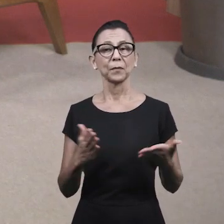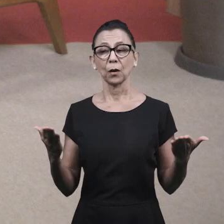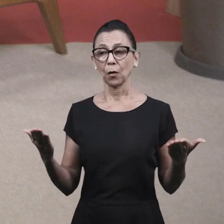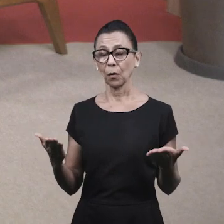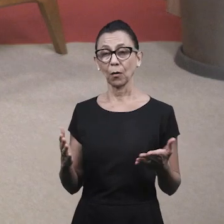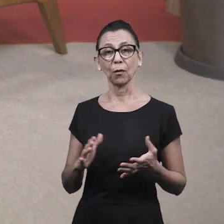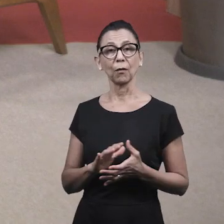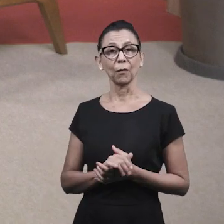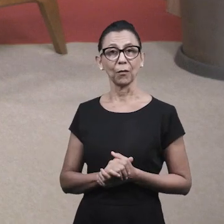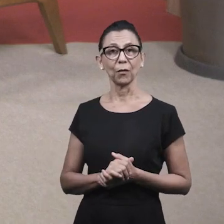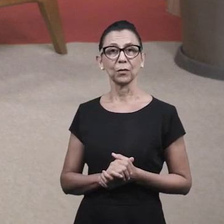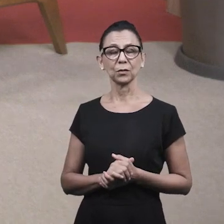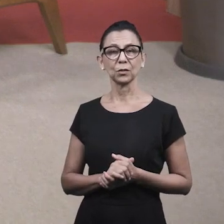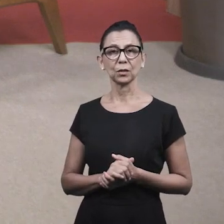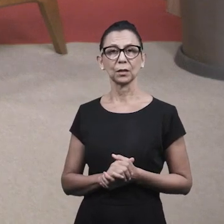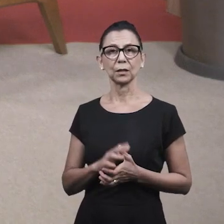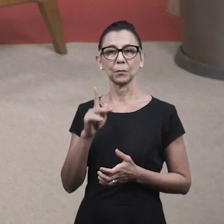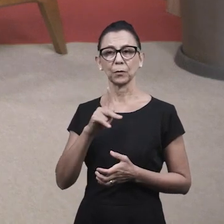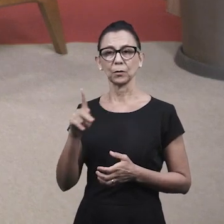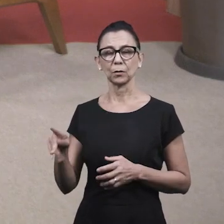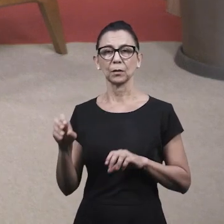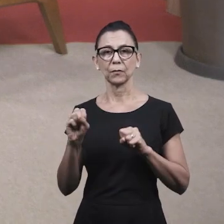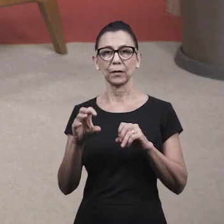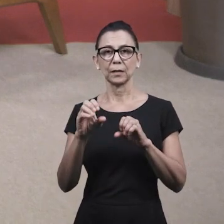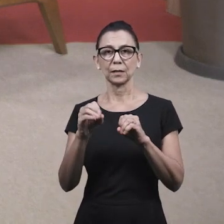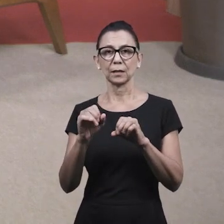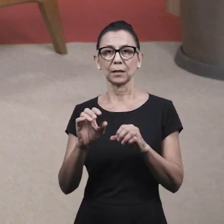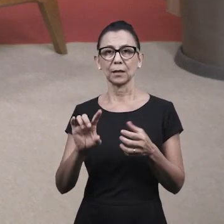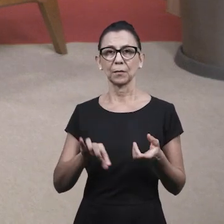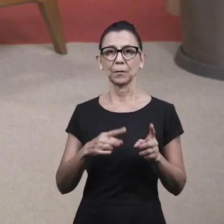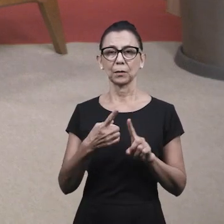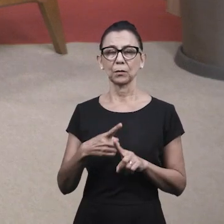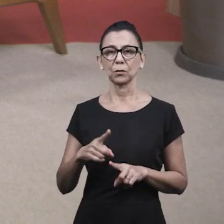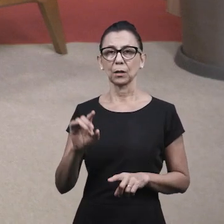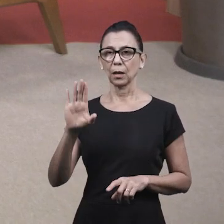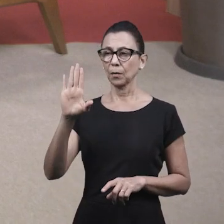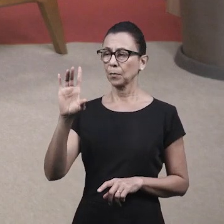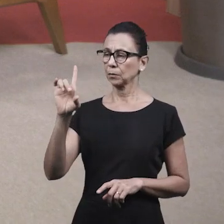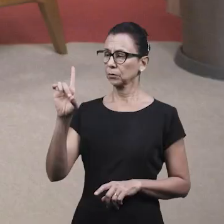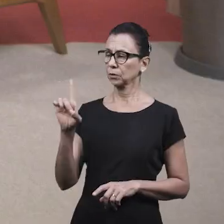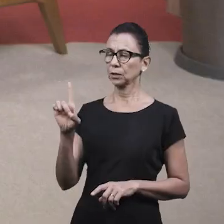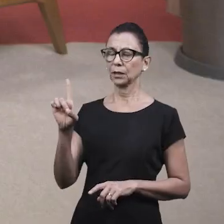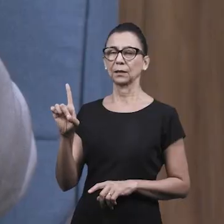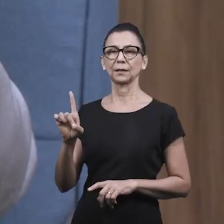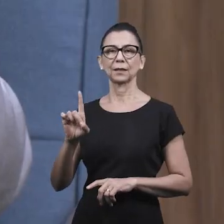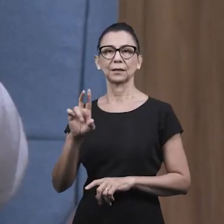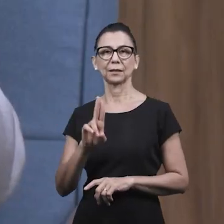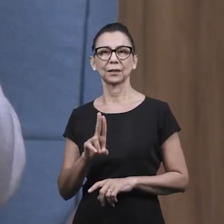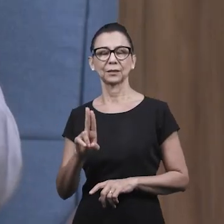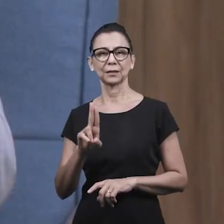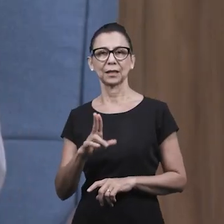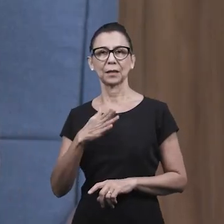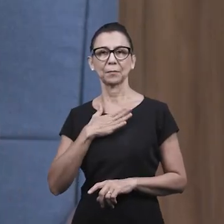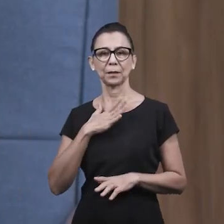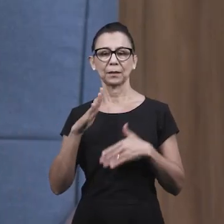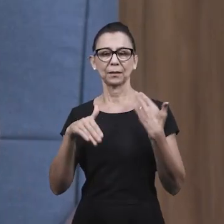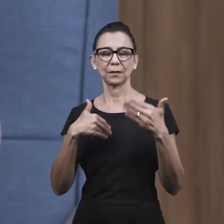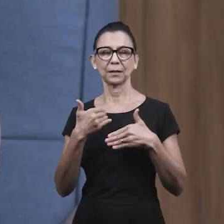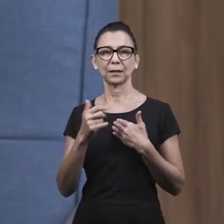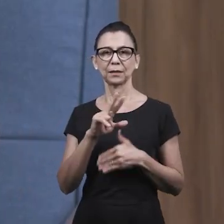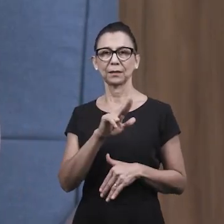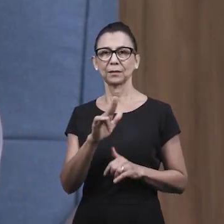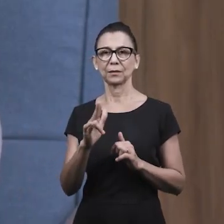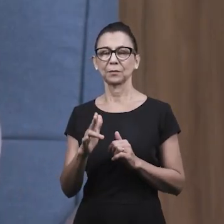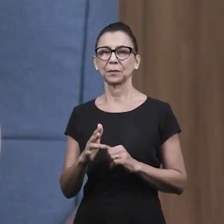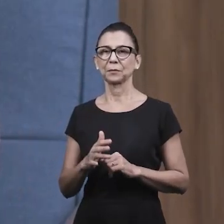la professeure Laïs va enseigner l'utilisation de la main droite au clavier dans la louange majeure. Donc, vous savez déjà, prenez